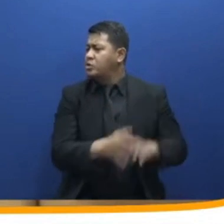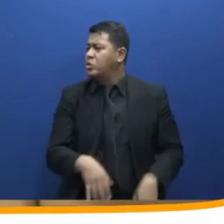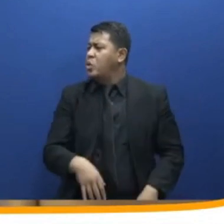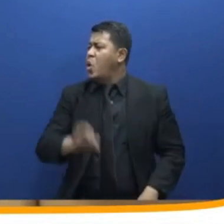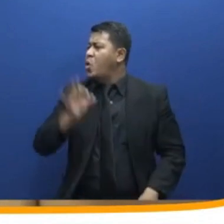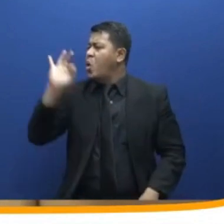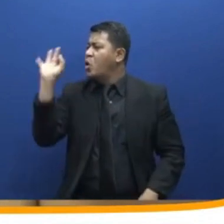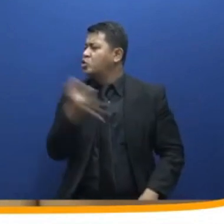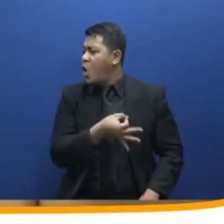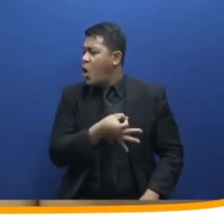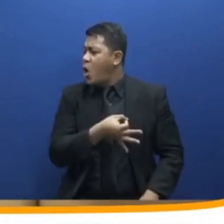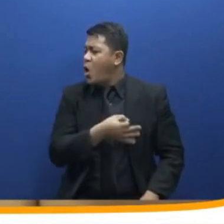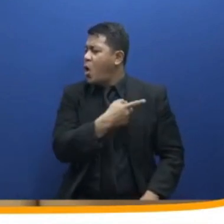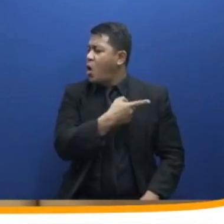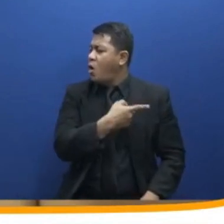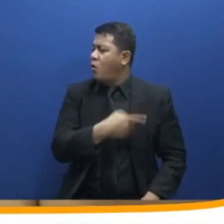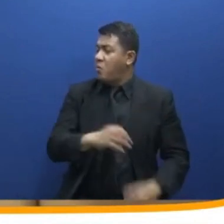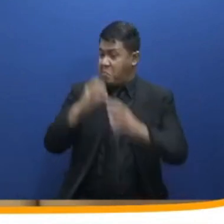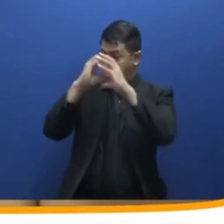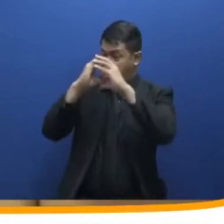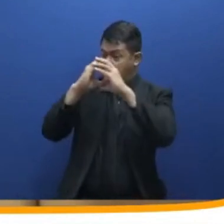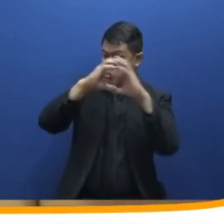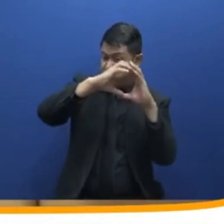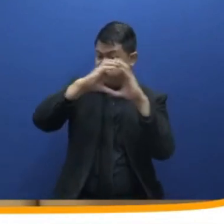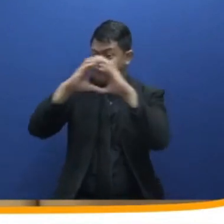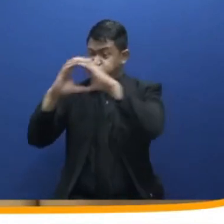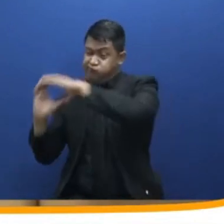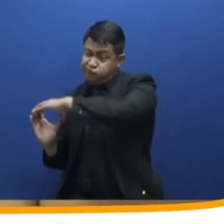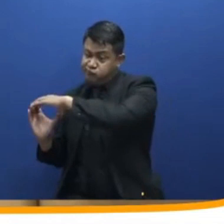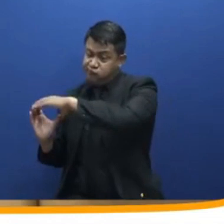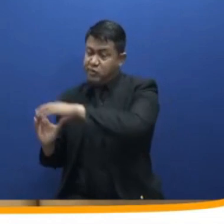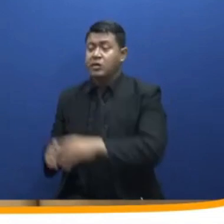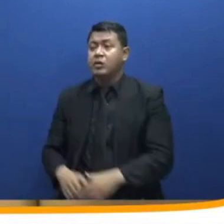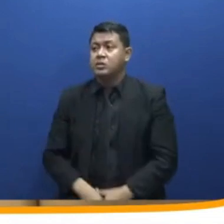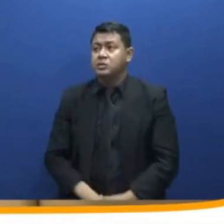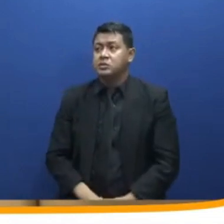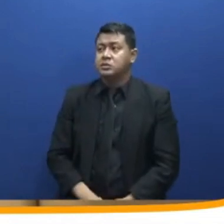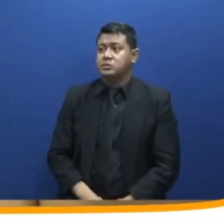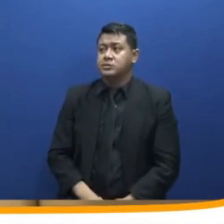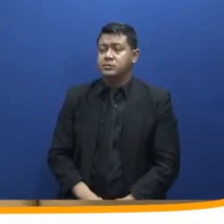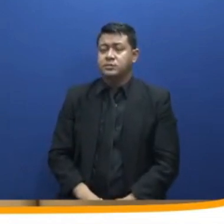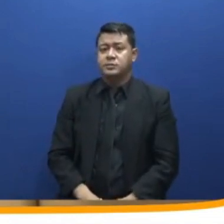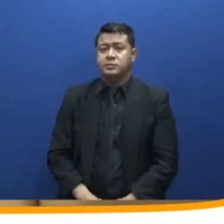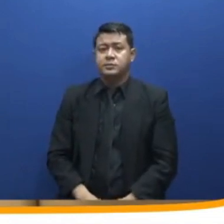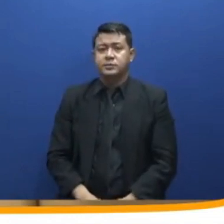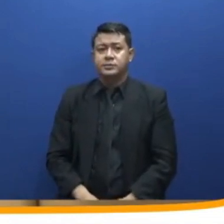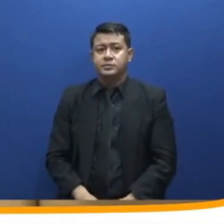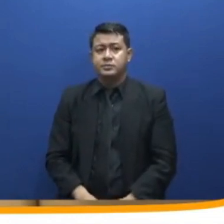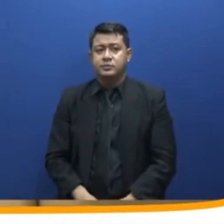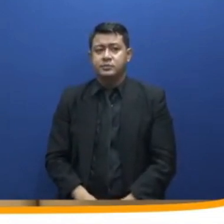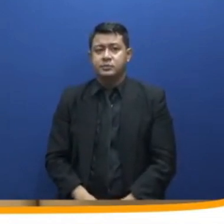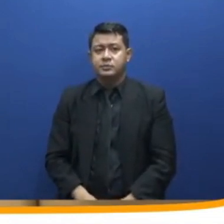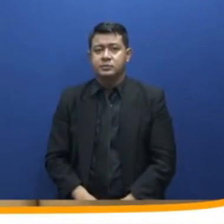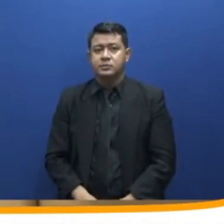terguling ada dua pemuda di situ sambil Oh histeris ituan perempuan kalau menceritakan sangat ini yo yo sambil tambah-tambah ilah